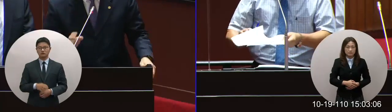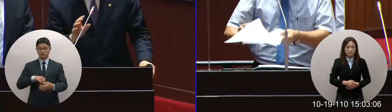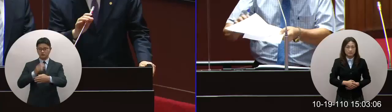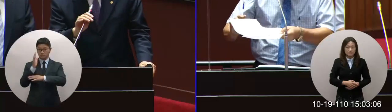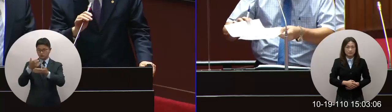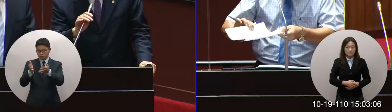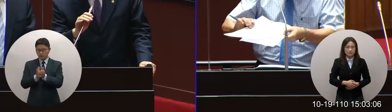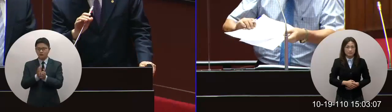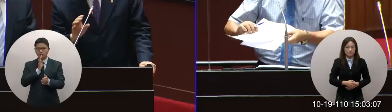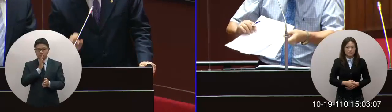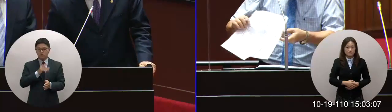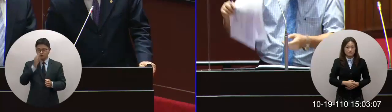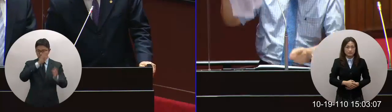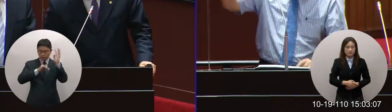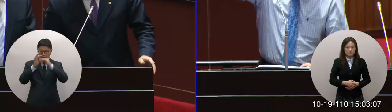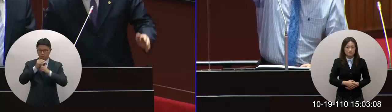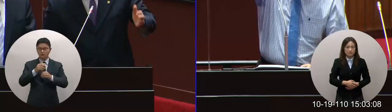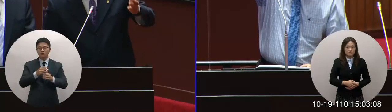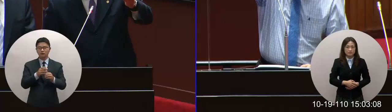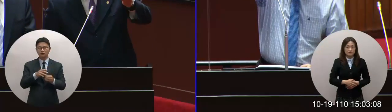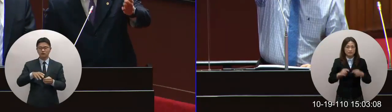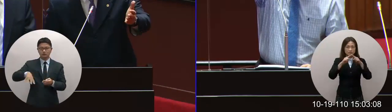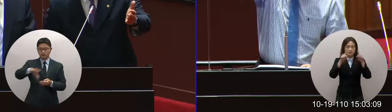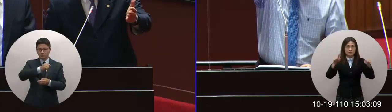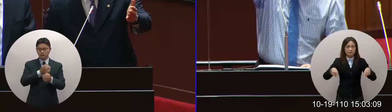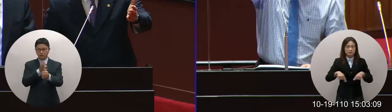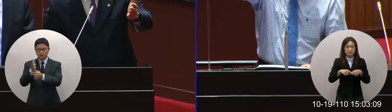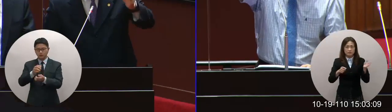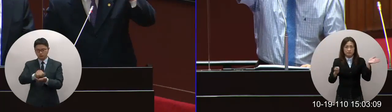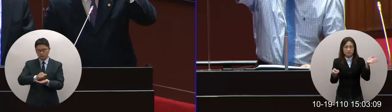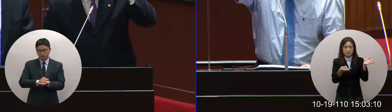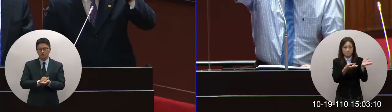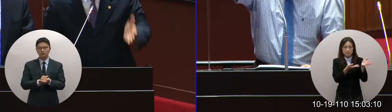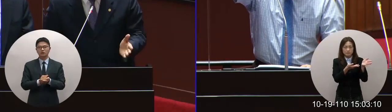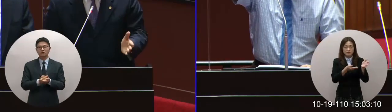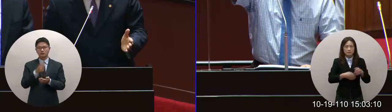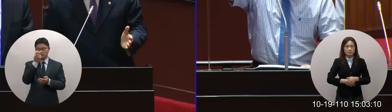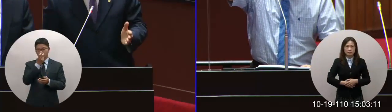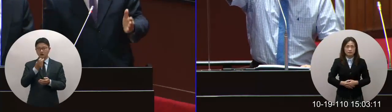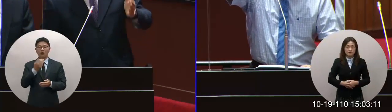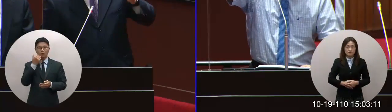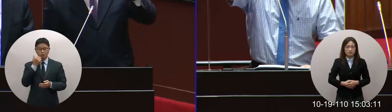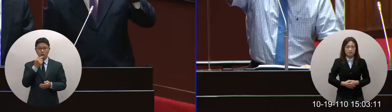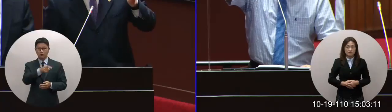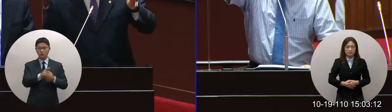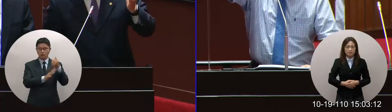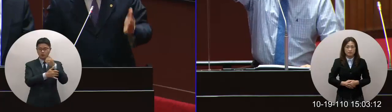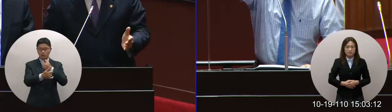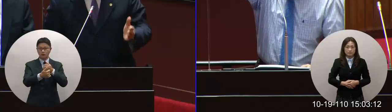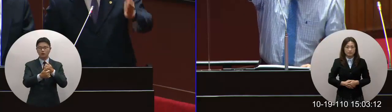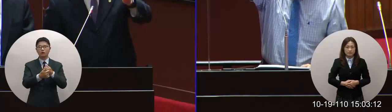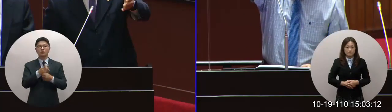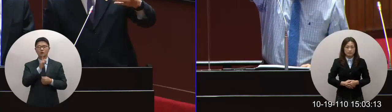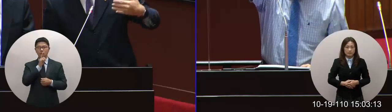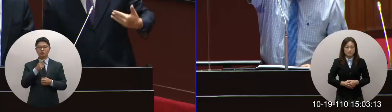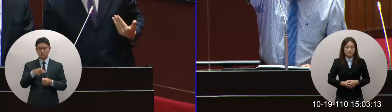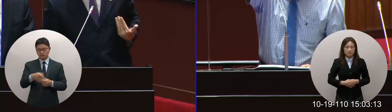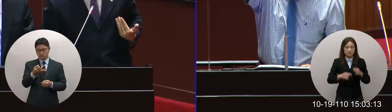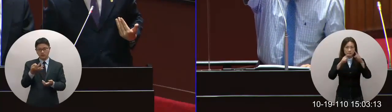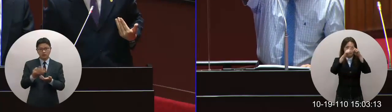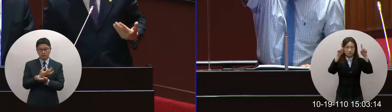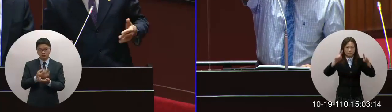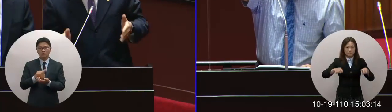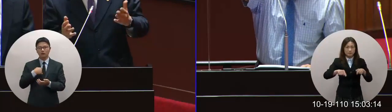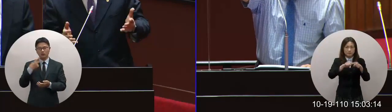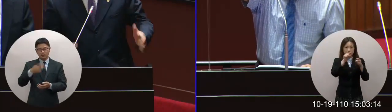查核，所以我们如果委员来讲这个经费不够，啊，那本来过来想办法，啊，委员来讲支